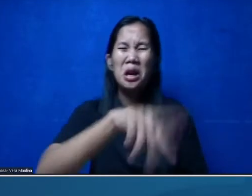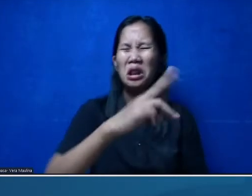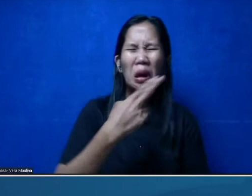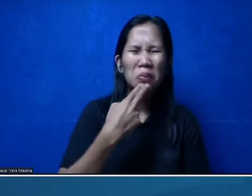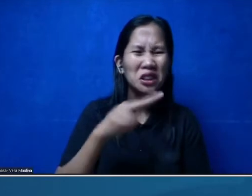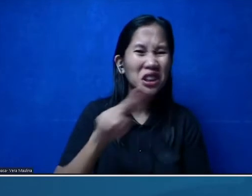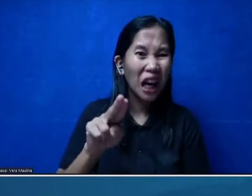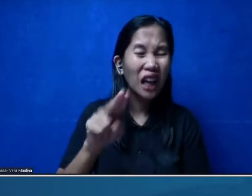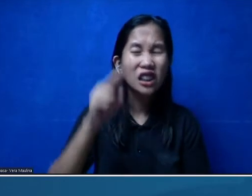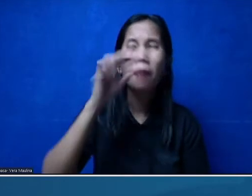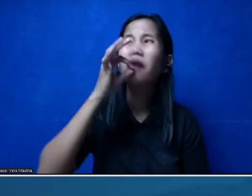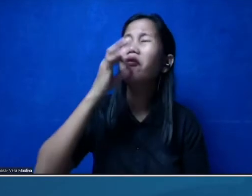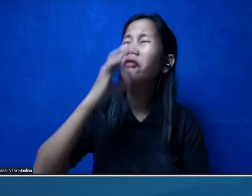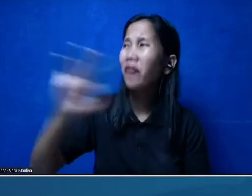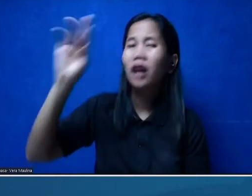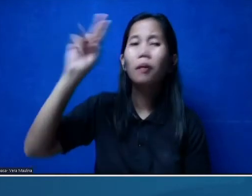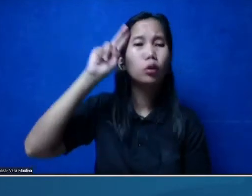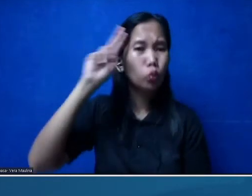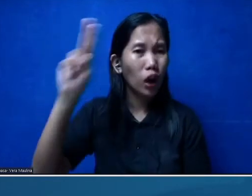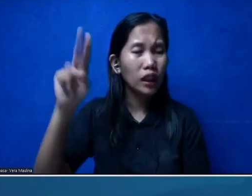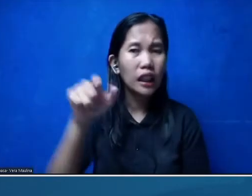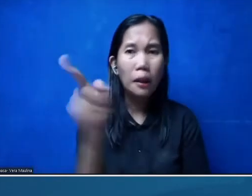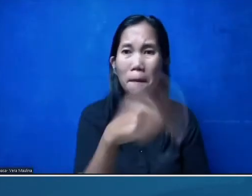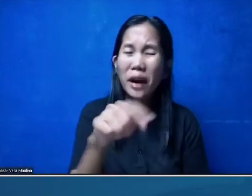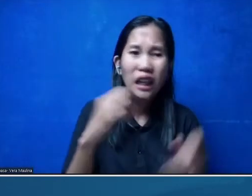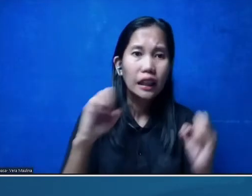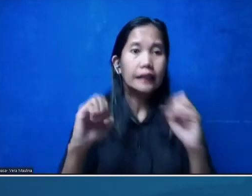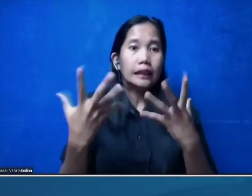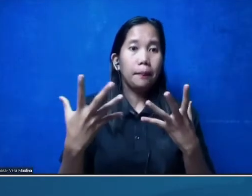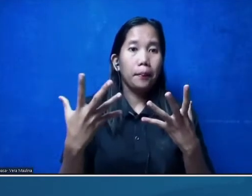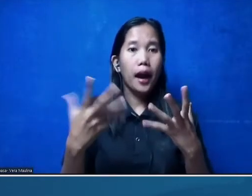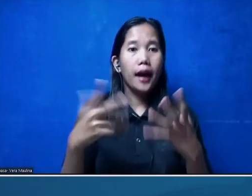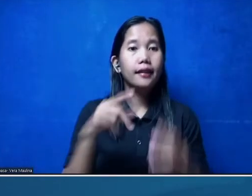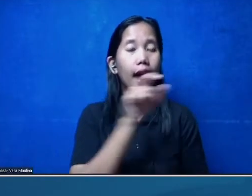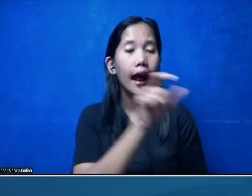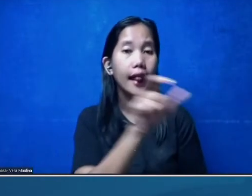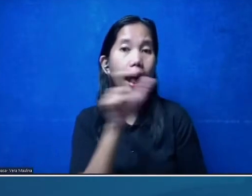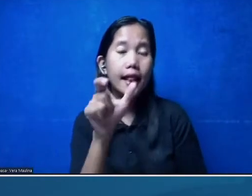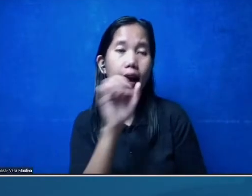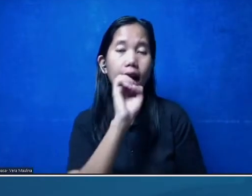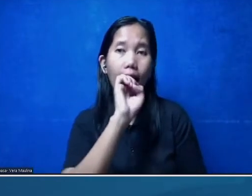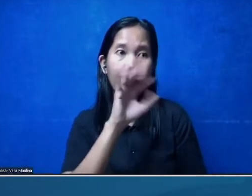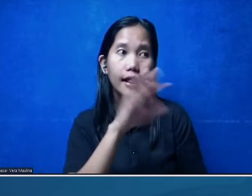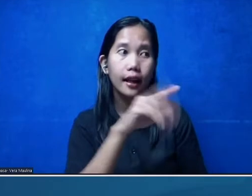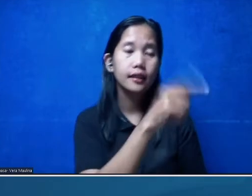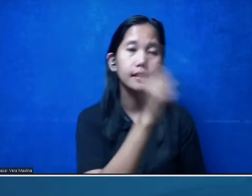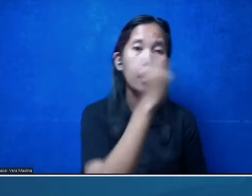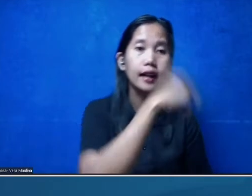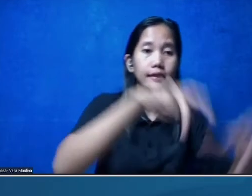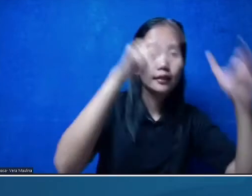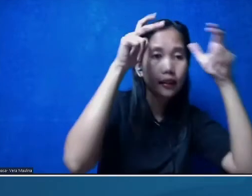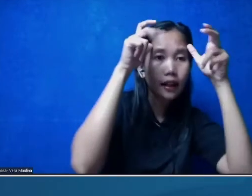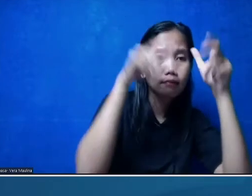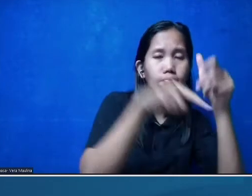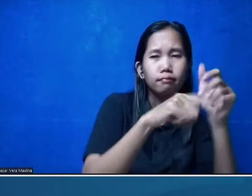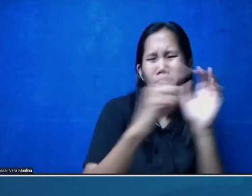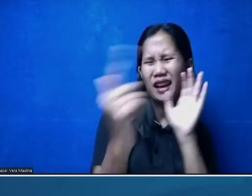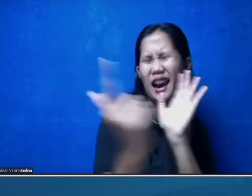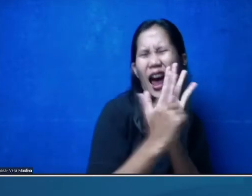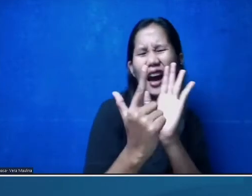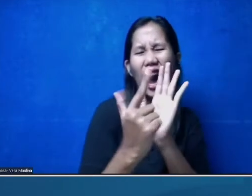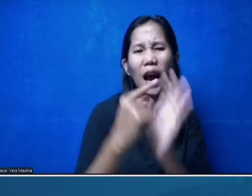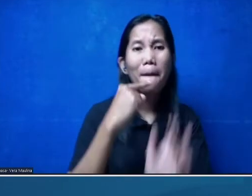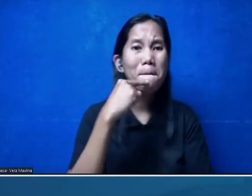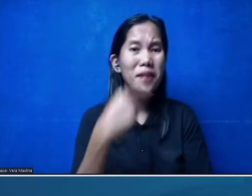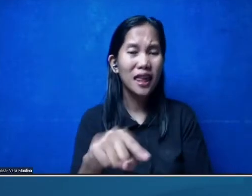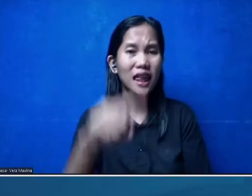Mereka sekarang sedang sepertinya terpisah dari jauh sepertinya dari Allah karena mereka sudah kehilangan